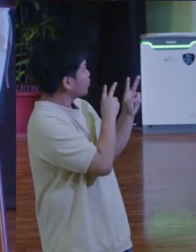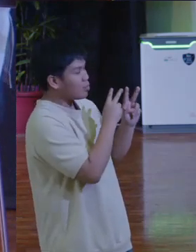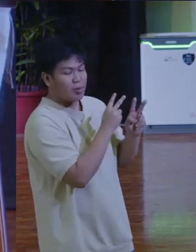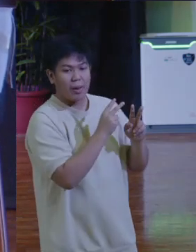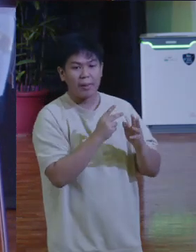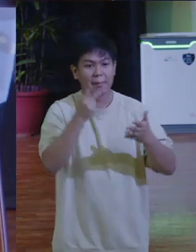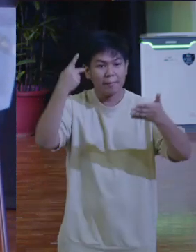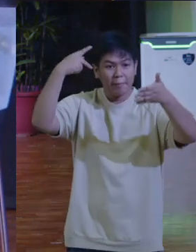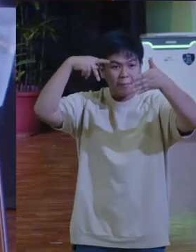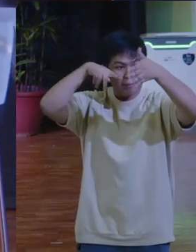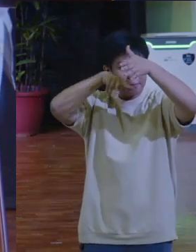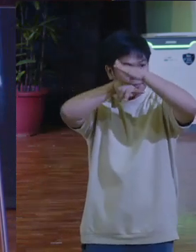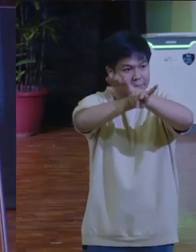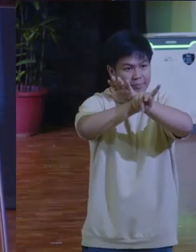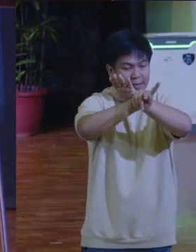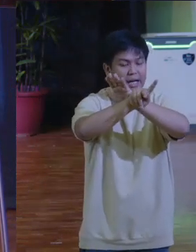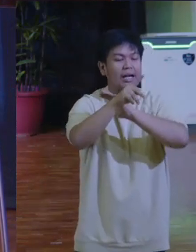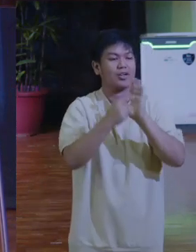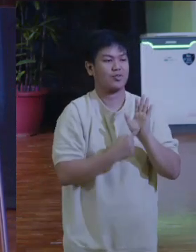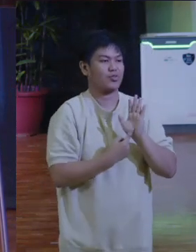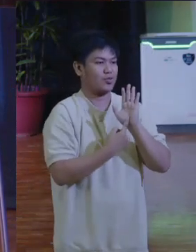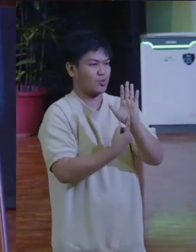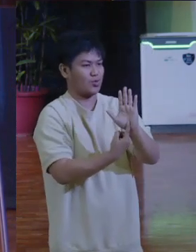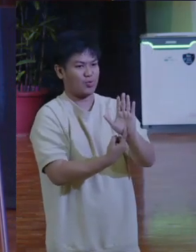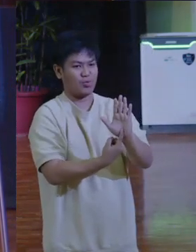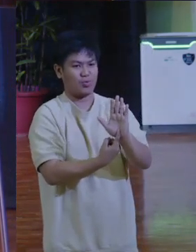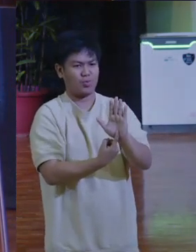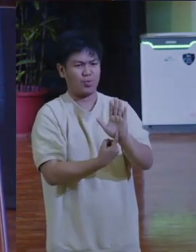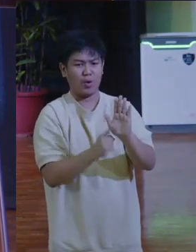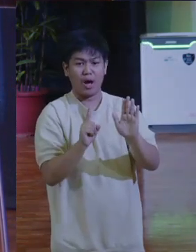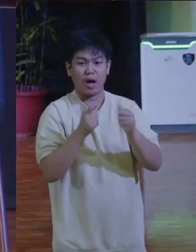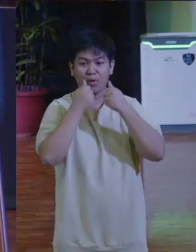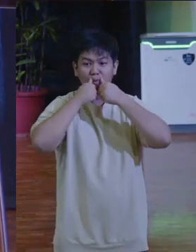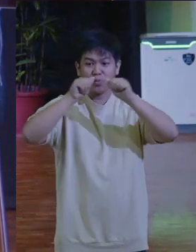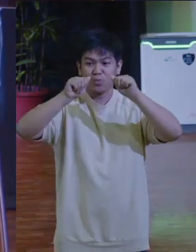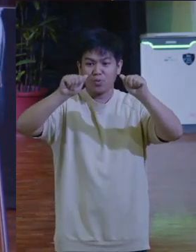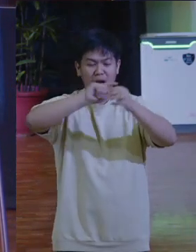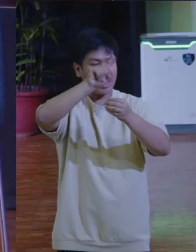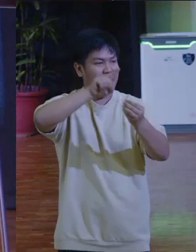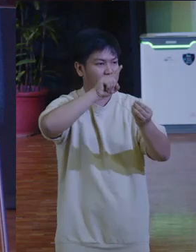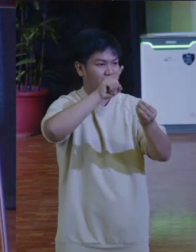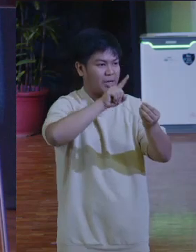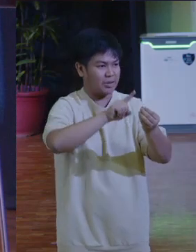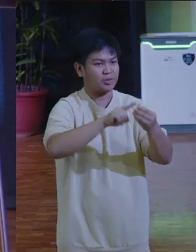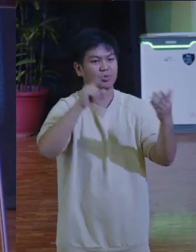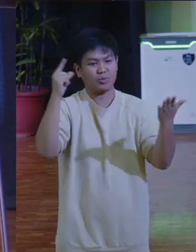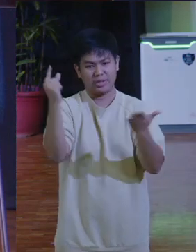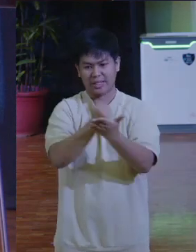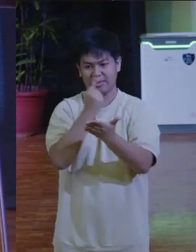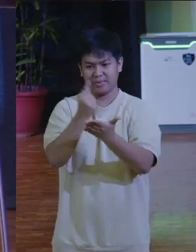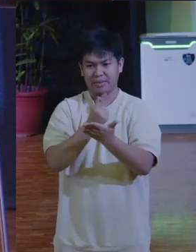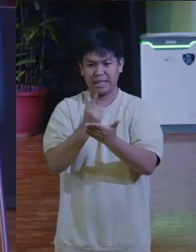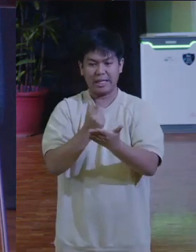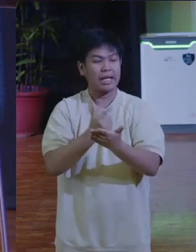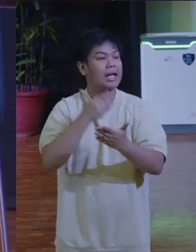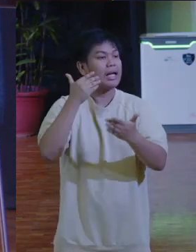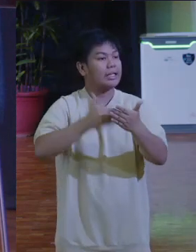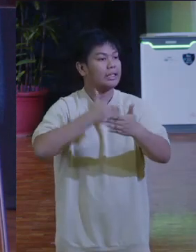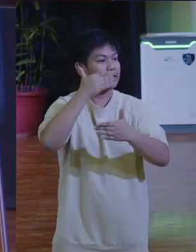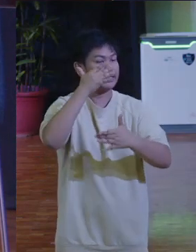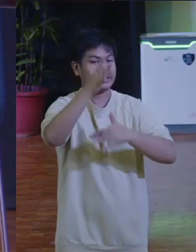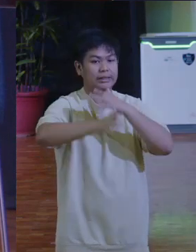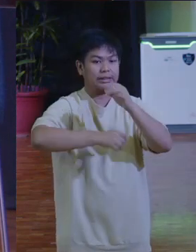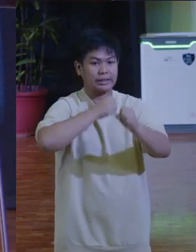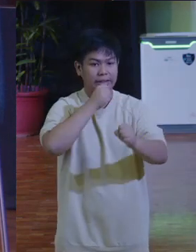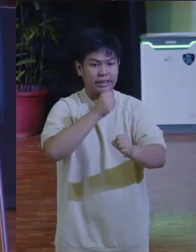ni Isaiah sa hapong ito. Ang dala po niya ay ang pamamahayag ng taon